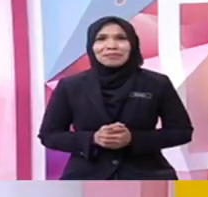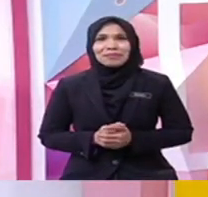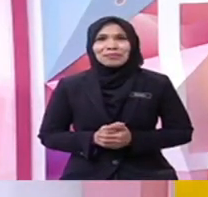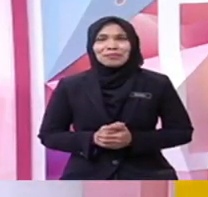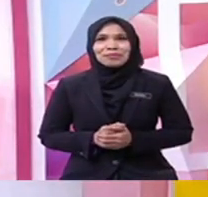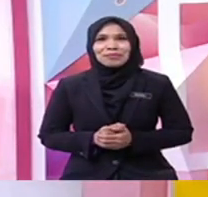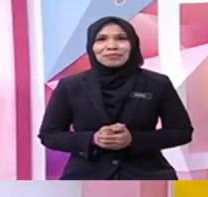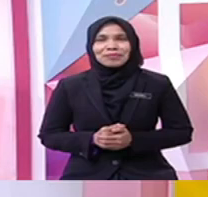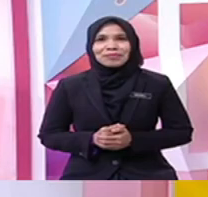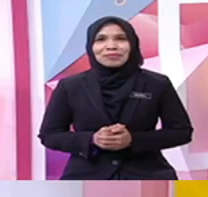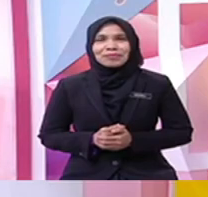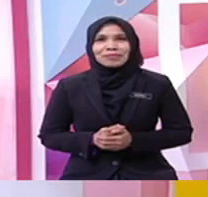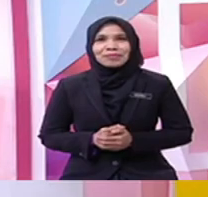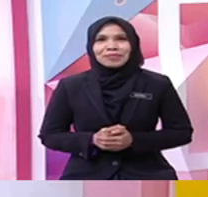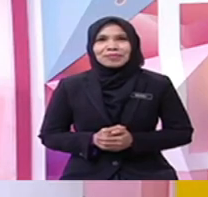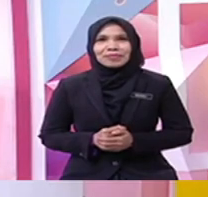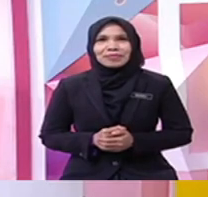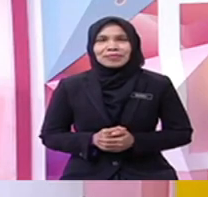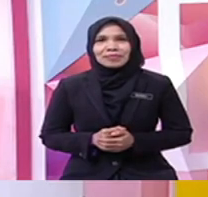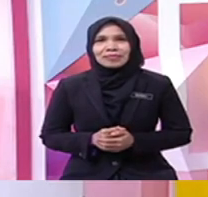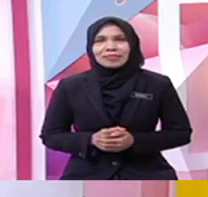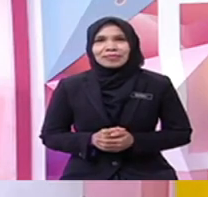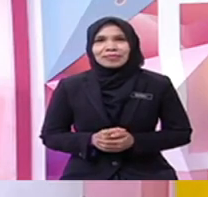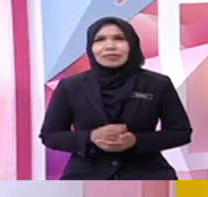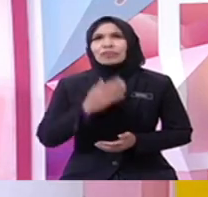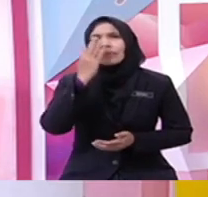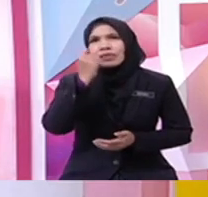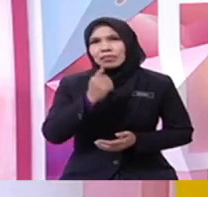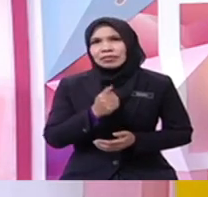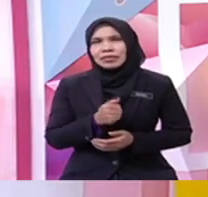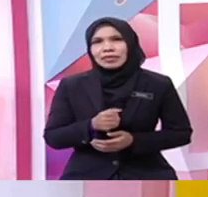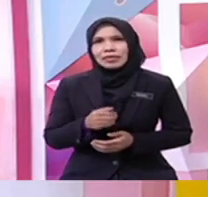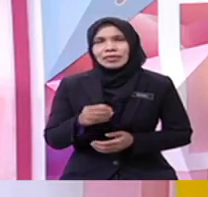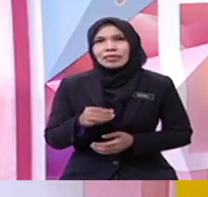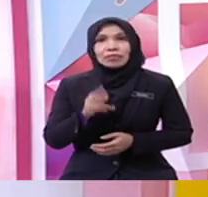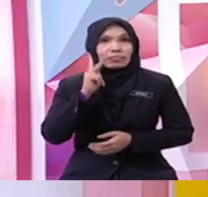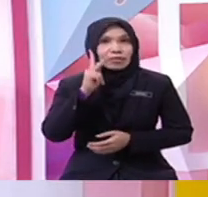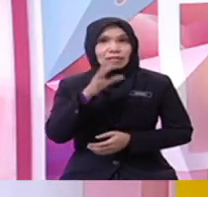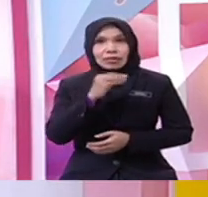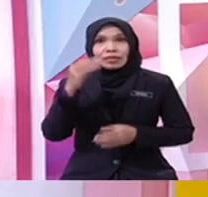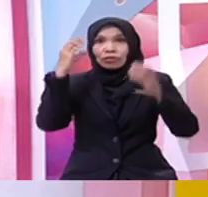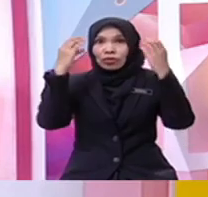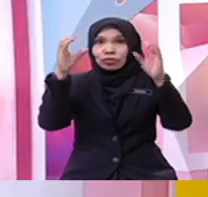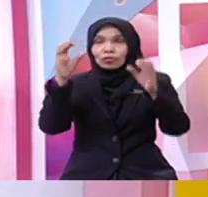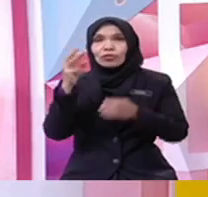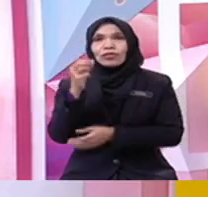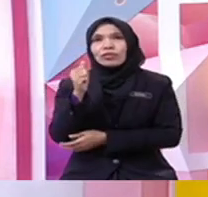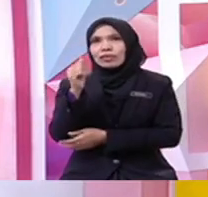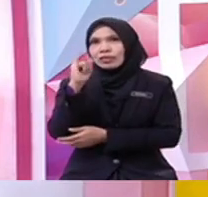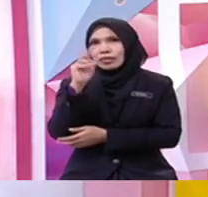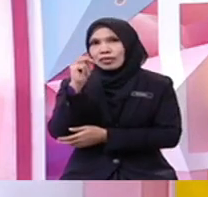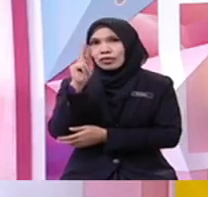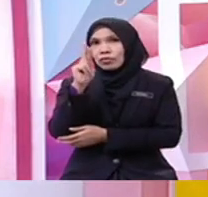Banyuwangi tegaskan kepada anda semua sudah menonton di rumah sebab mengaku Amira dan juga cewek gua ini tidak menginginkan Freedom Oke ini kronologi tewasnya